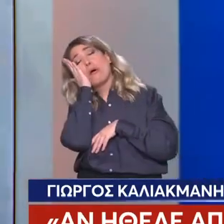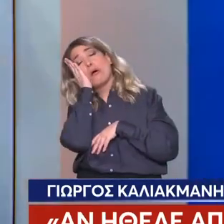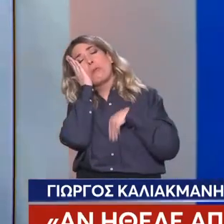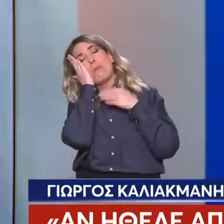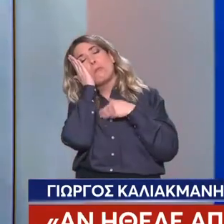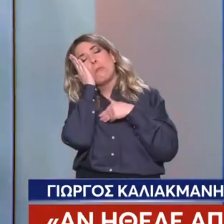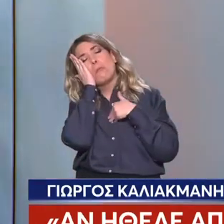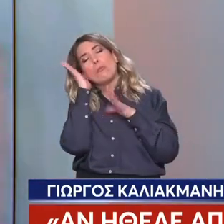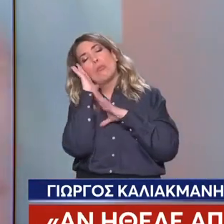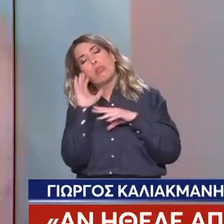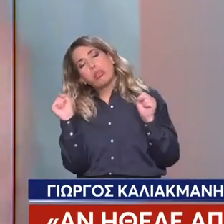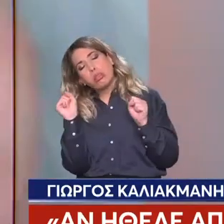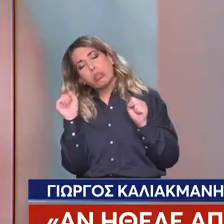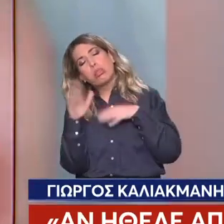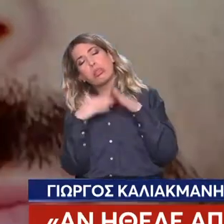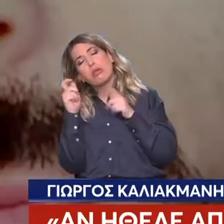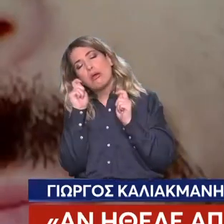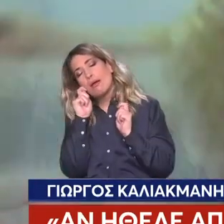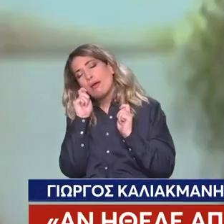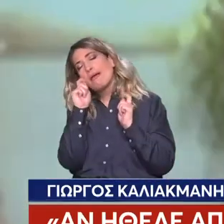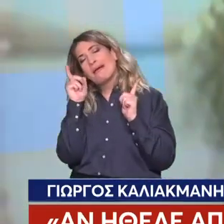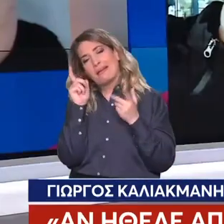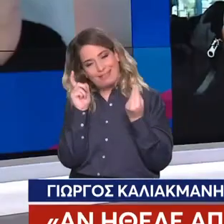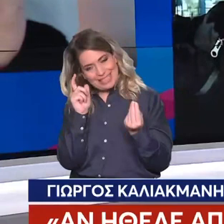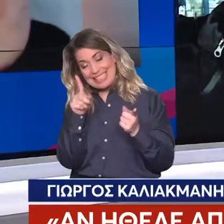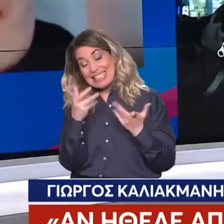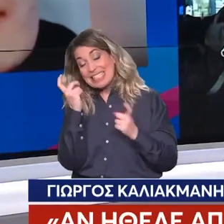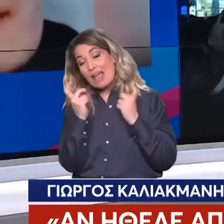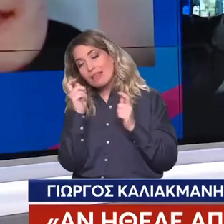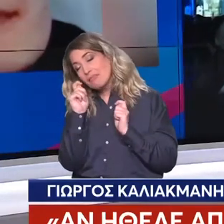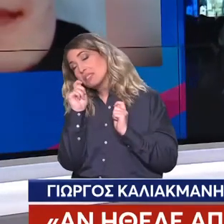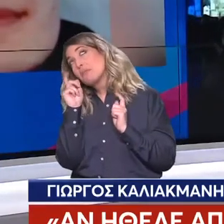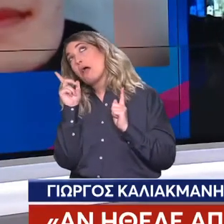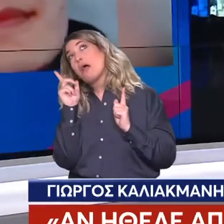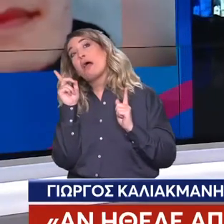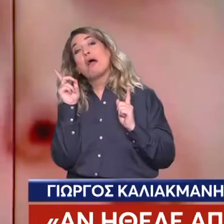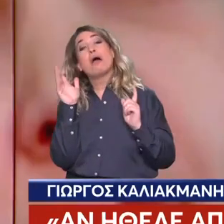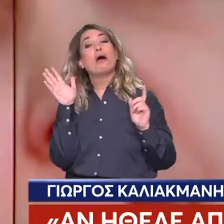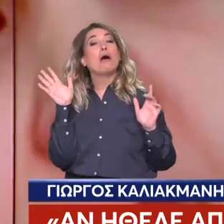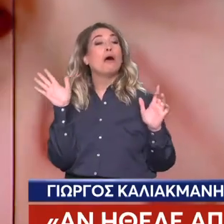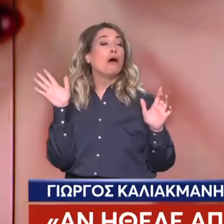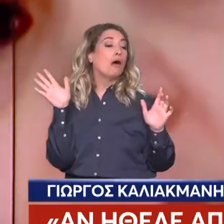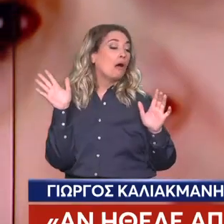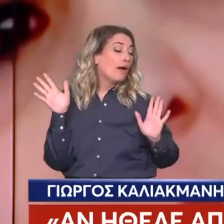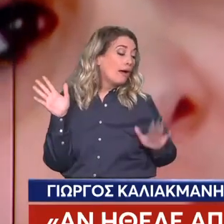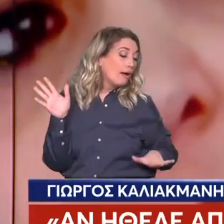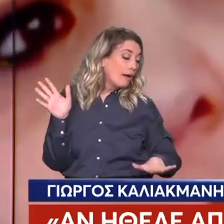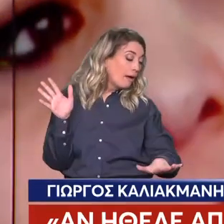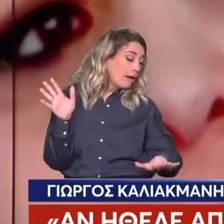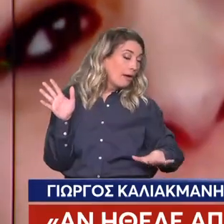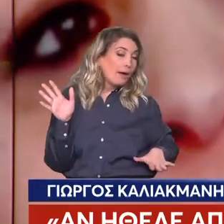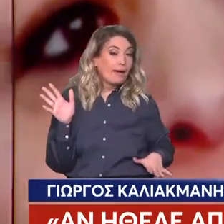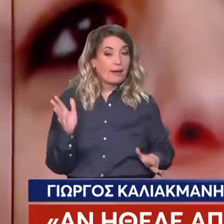Σας πιστέψε με, κύριε Βαγγελάτου. Αυτός ο άνθρωπος ξυπνάει, μίγα να περάσει από δίπλα του. Σας το λέω εγώ και κοιμάται με το ένα